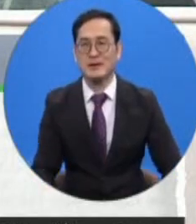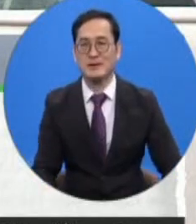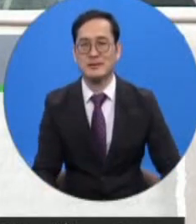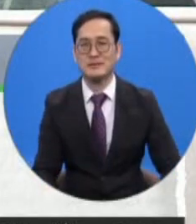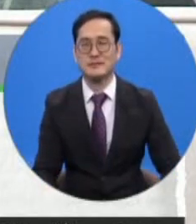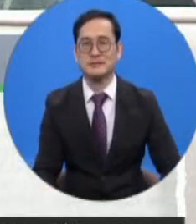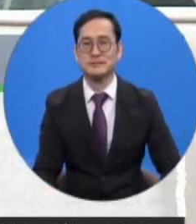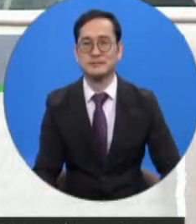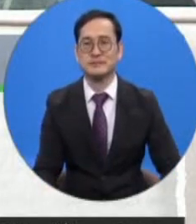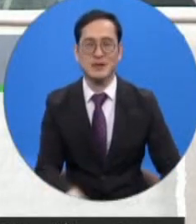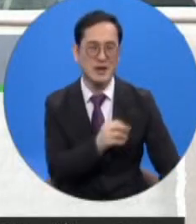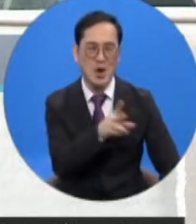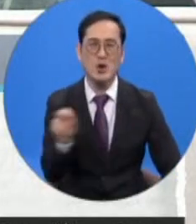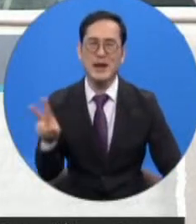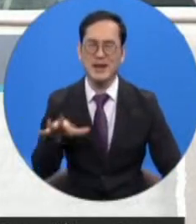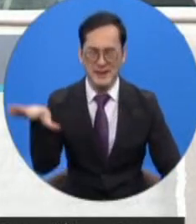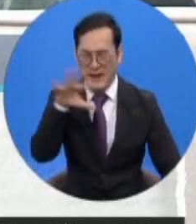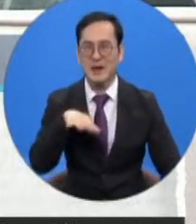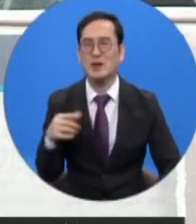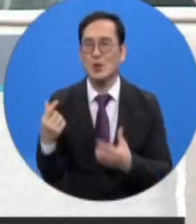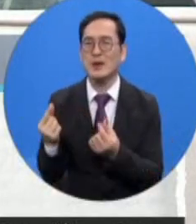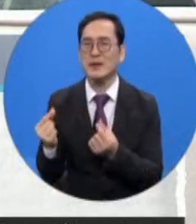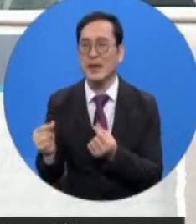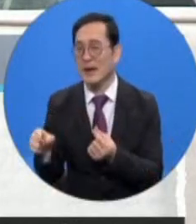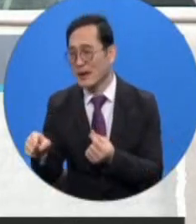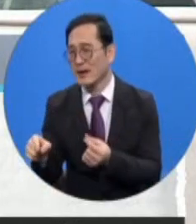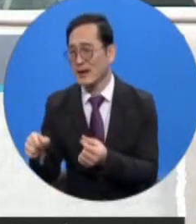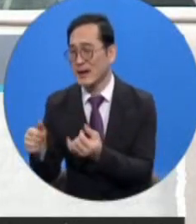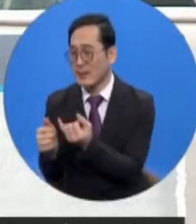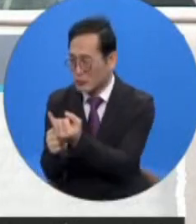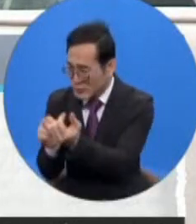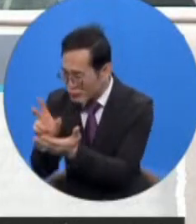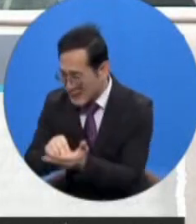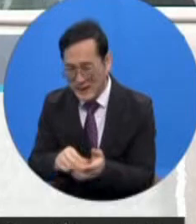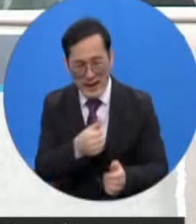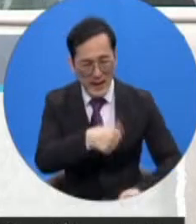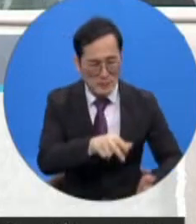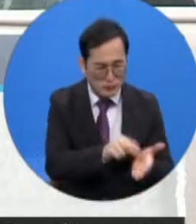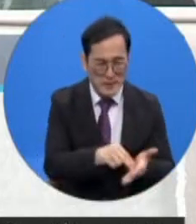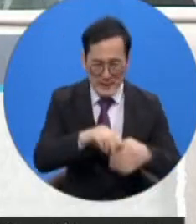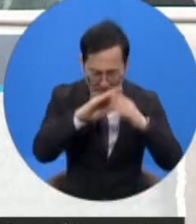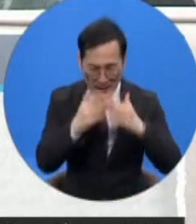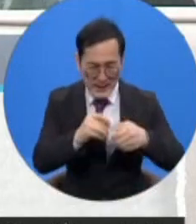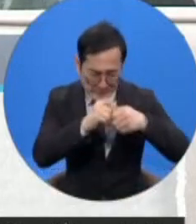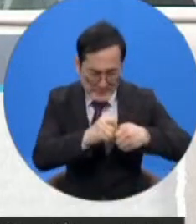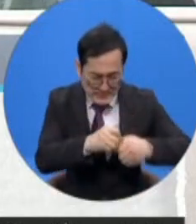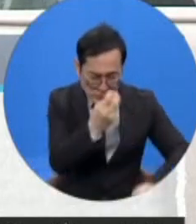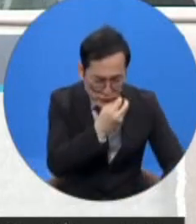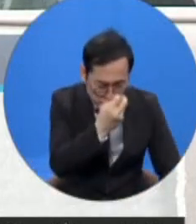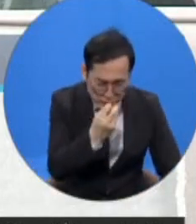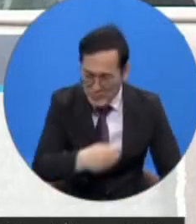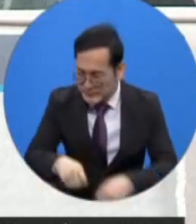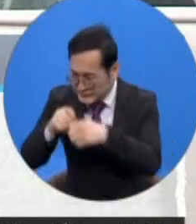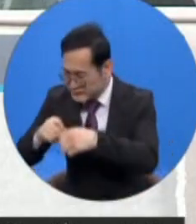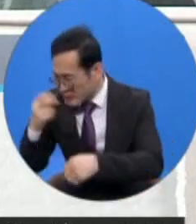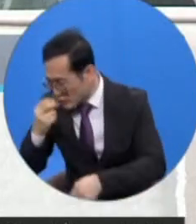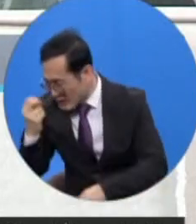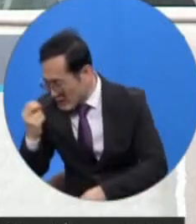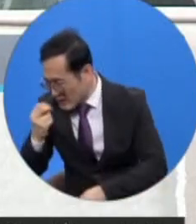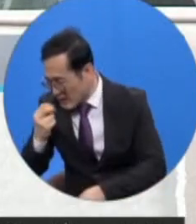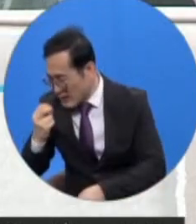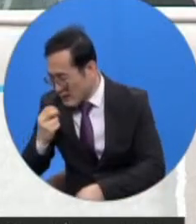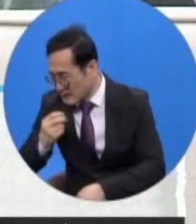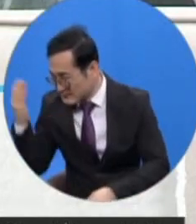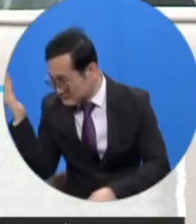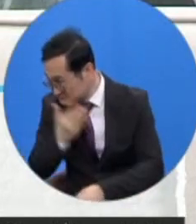모든 가족과 관련된 친식과 관련된 팩트체크를 또 제보를 정확하게 진지하게 받아들일 필요가 있다 그렇게 생각이 듭니다.